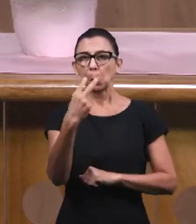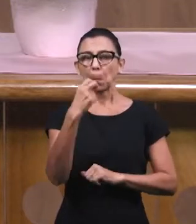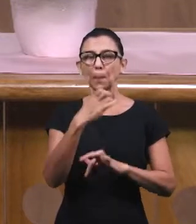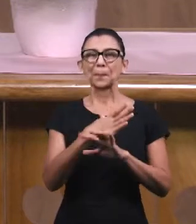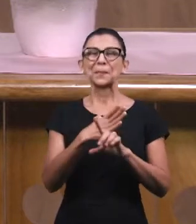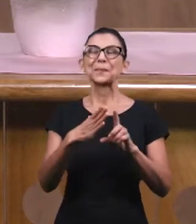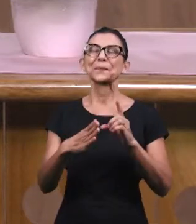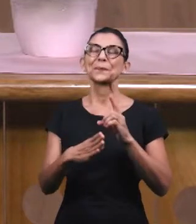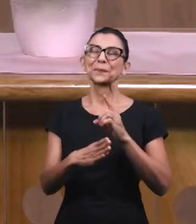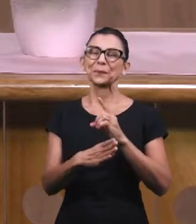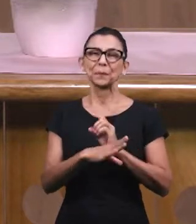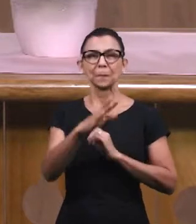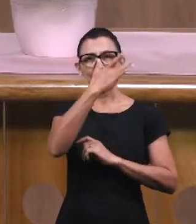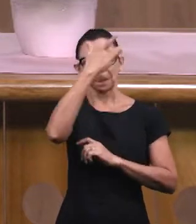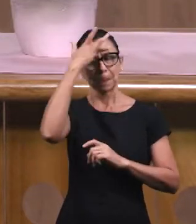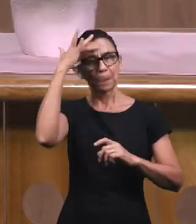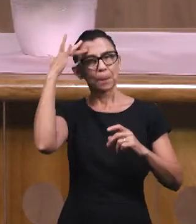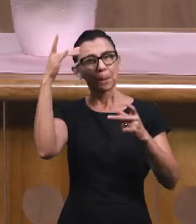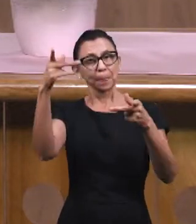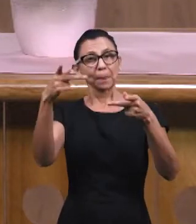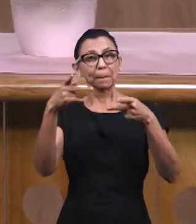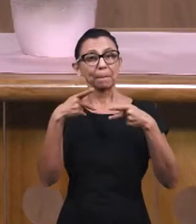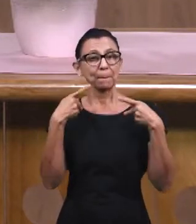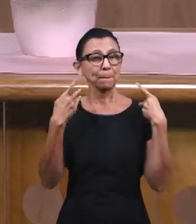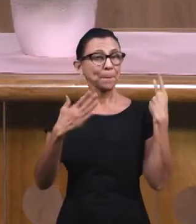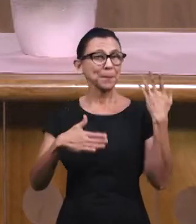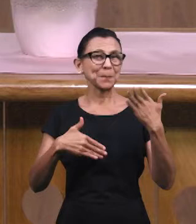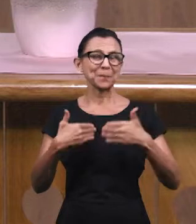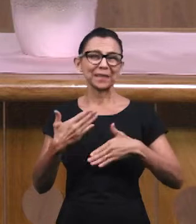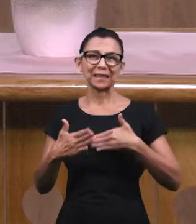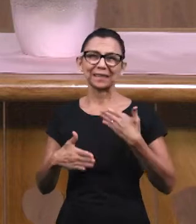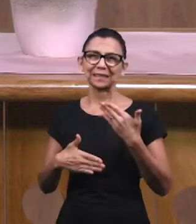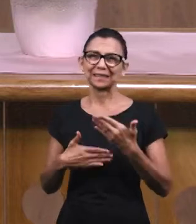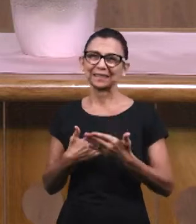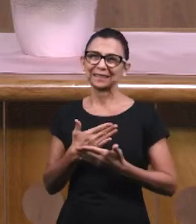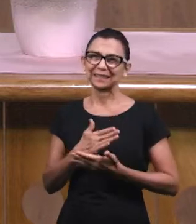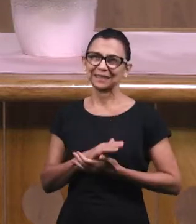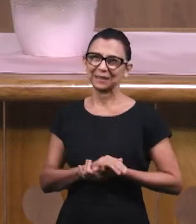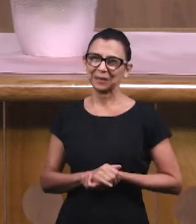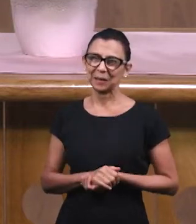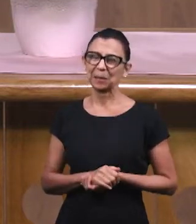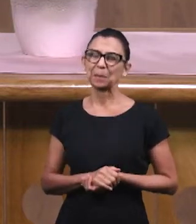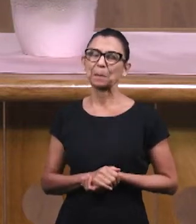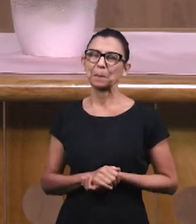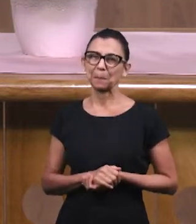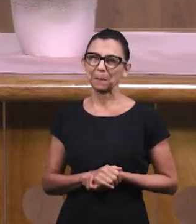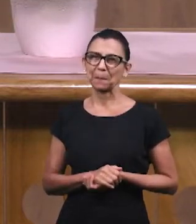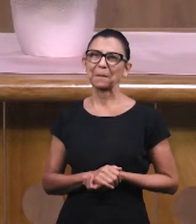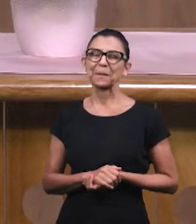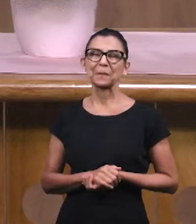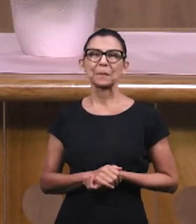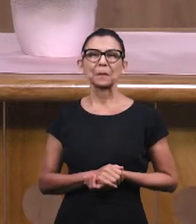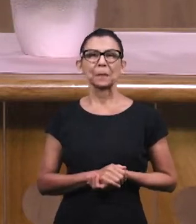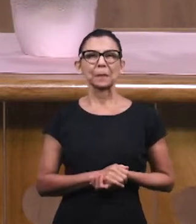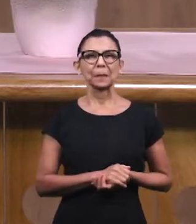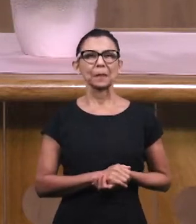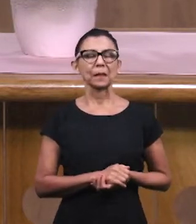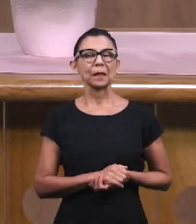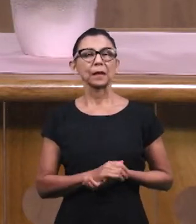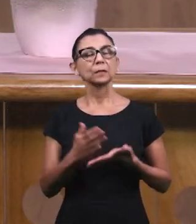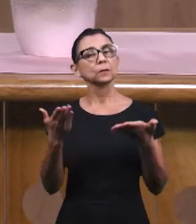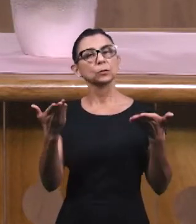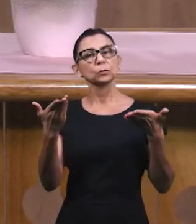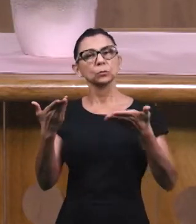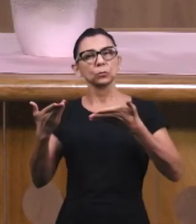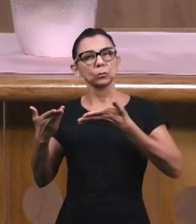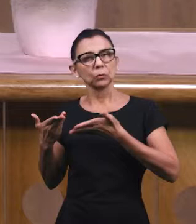culte sont nos visiteurs. Donc, c'est une joie de compter avec votre audience. Mais nous voulons vous